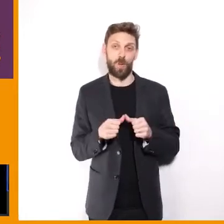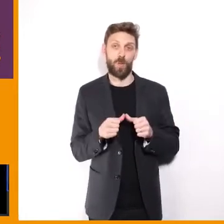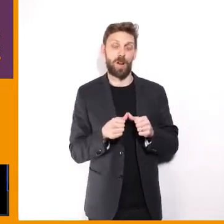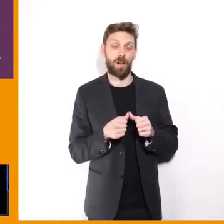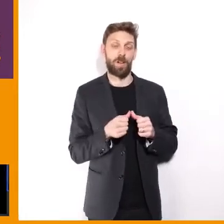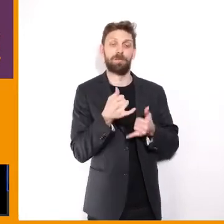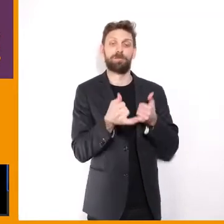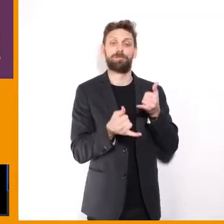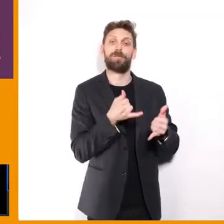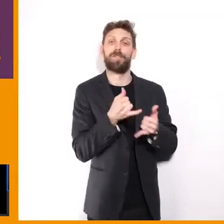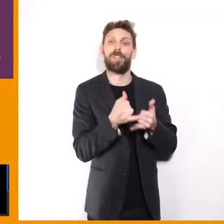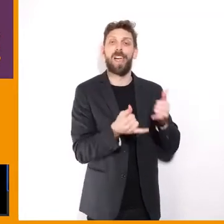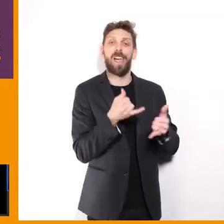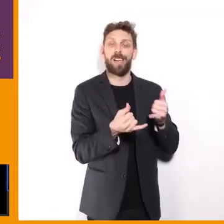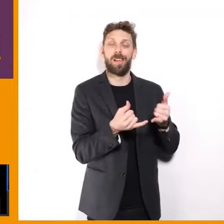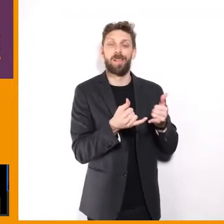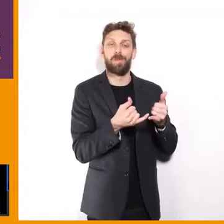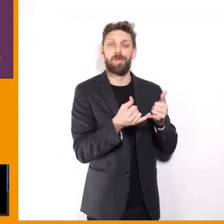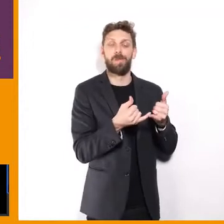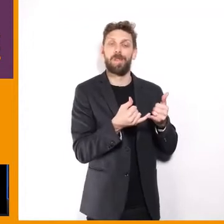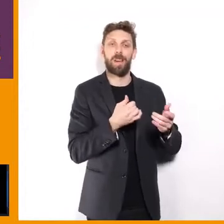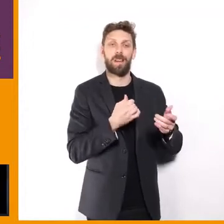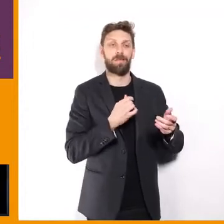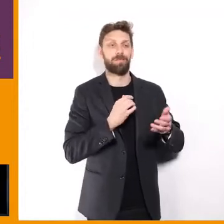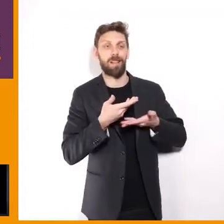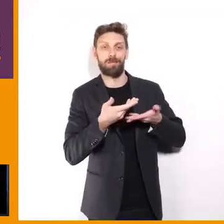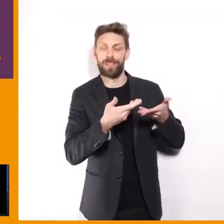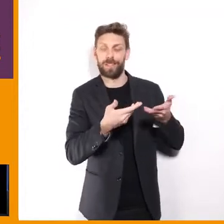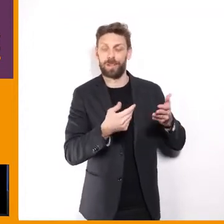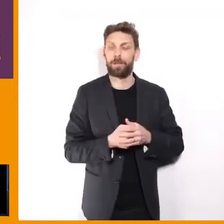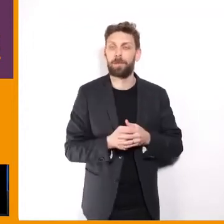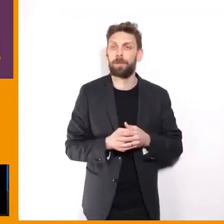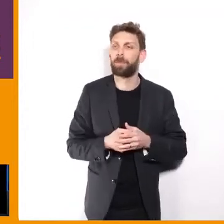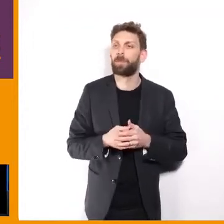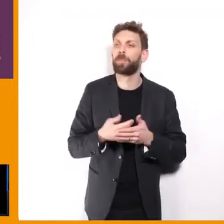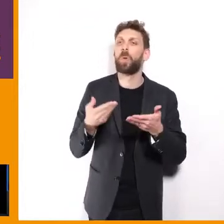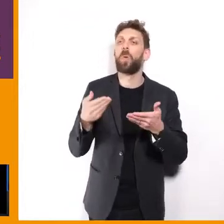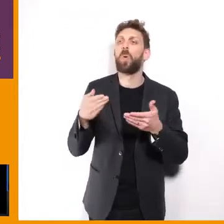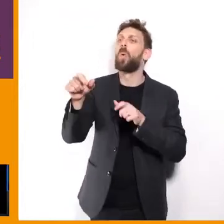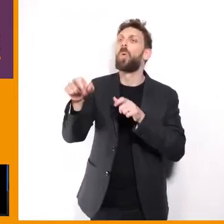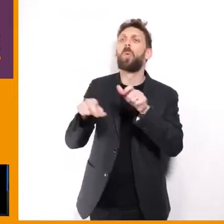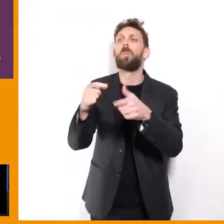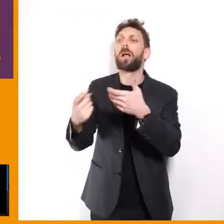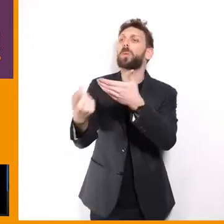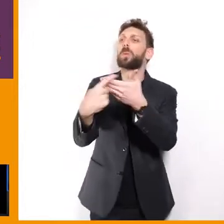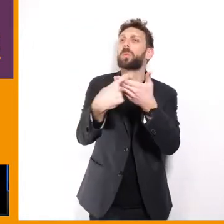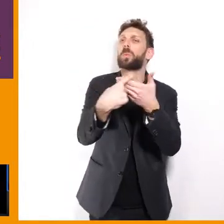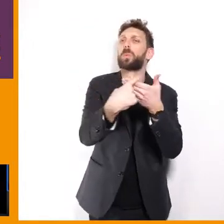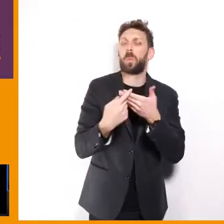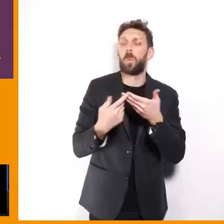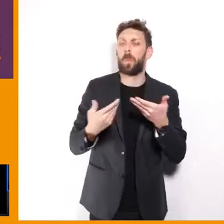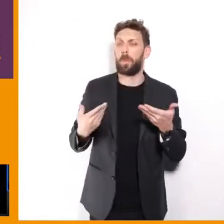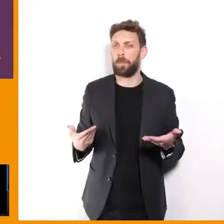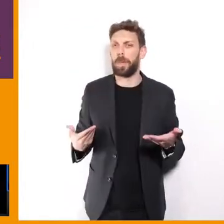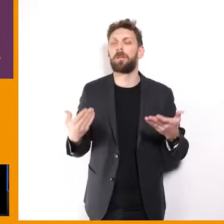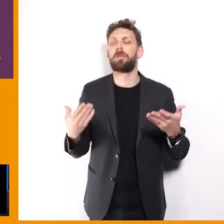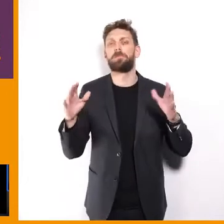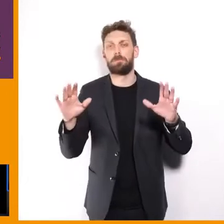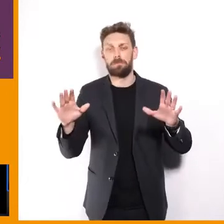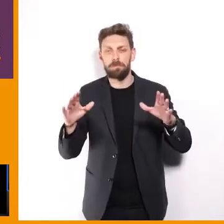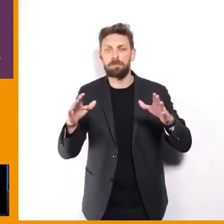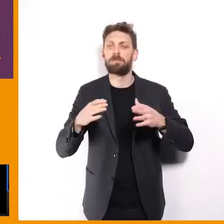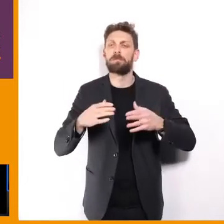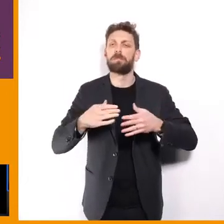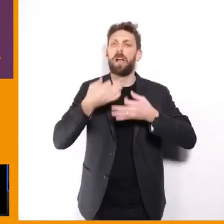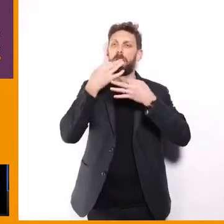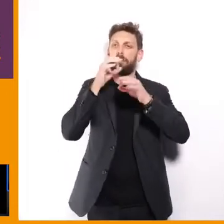Pécresse. Peut-être pour rappeler à ceux qui nous rejoindraient maintenant que le grand oral du handicap organisé